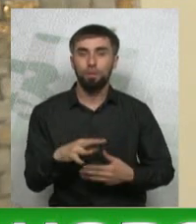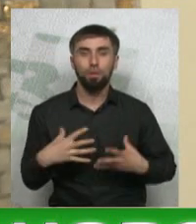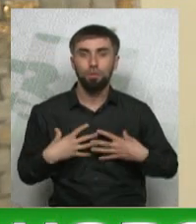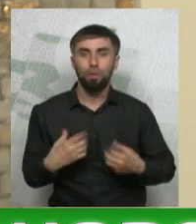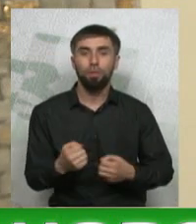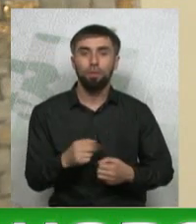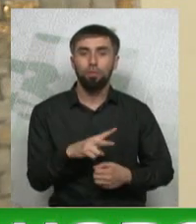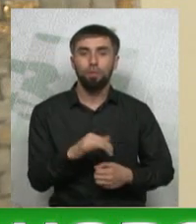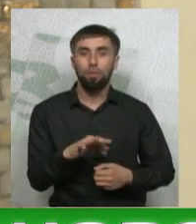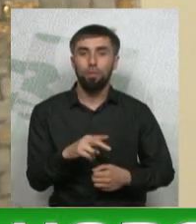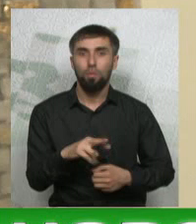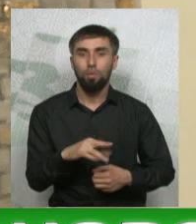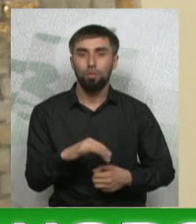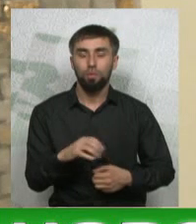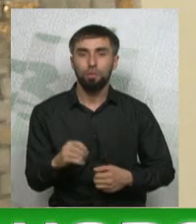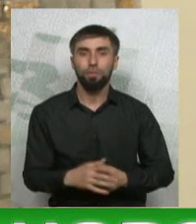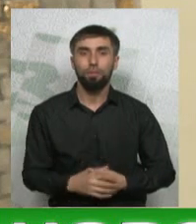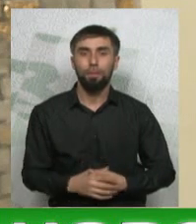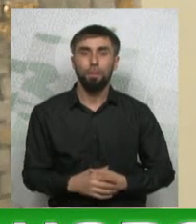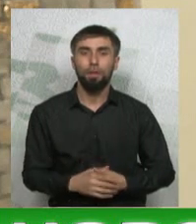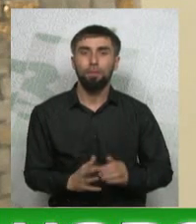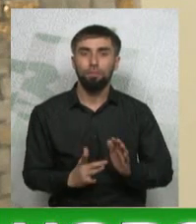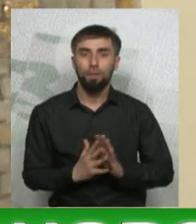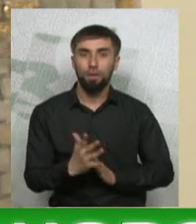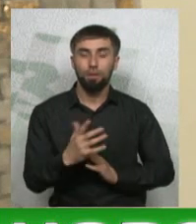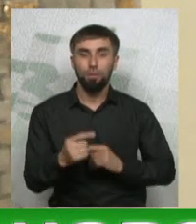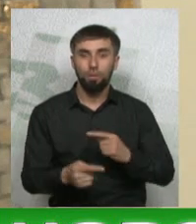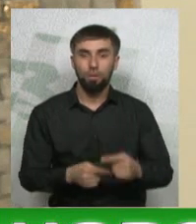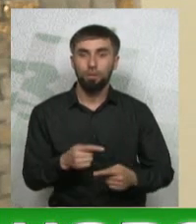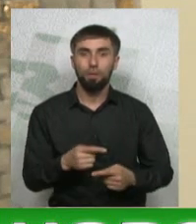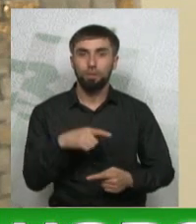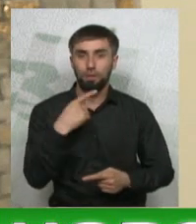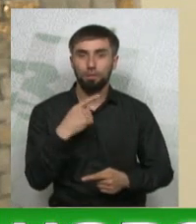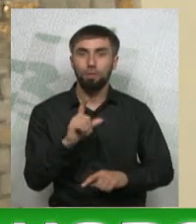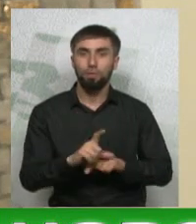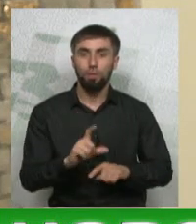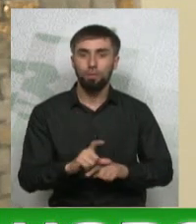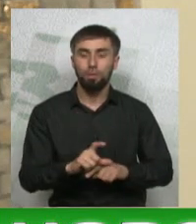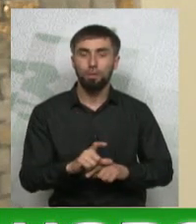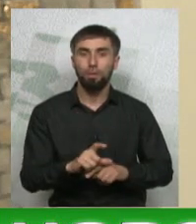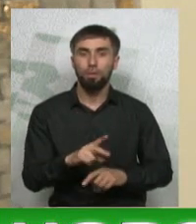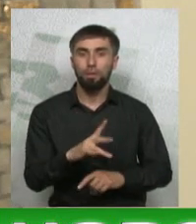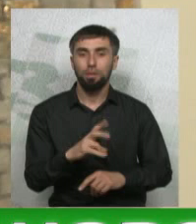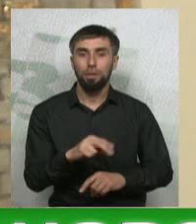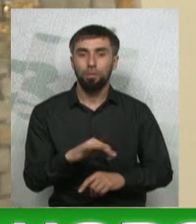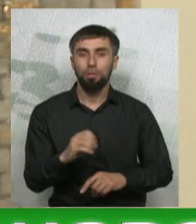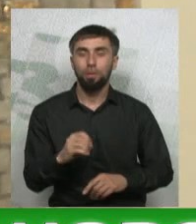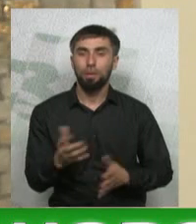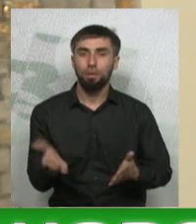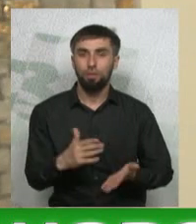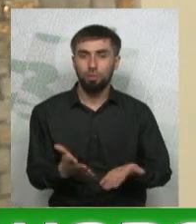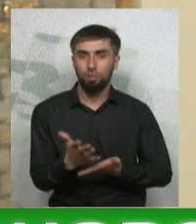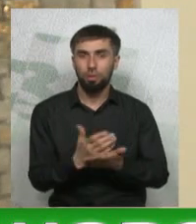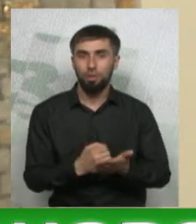здоровья, благополучия, а подрастающему поколению сказать слова напутствия. Давайте сохраним